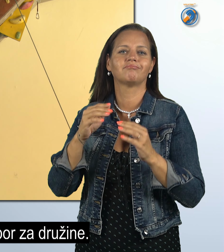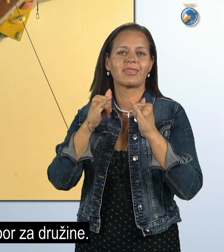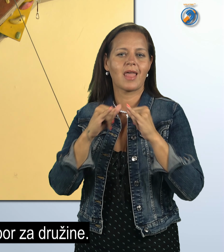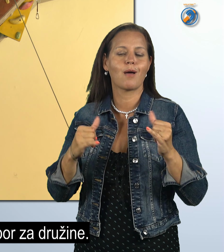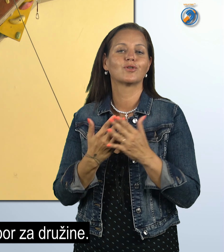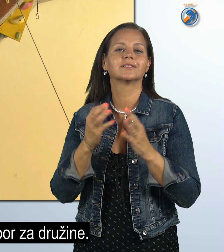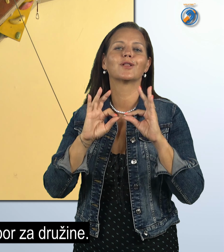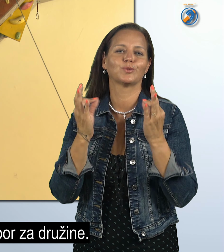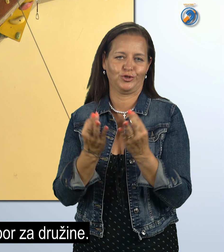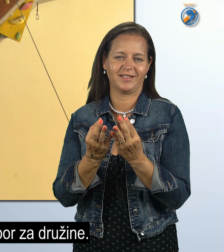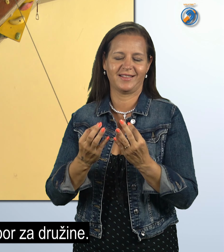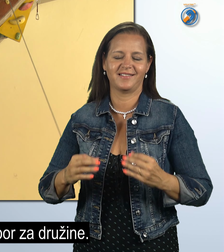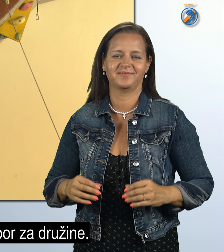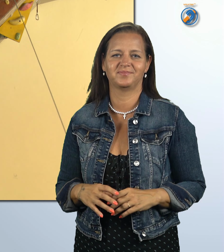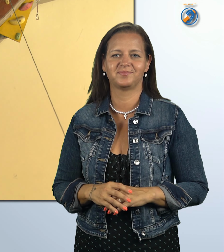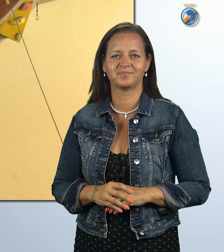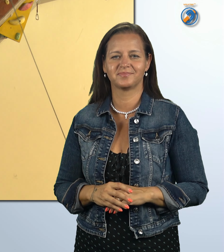Zveza za svoje zdravje.